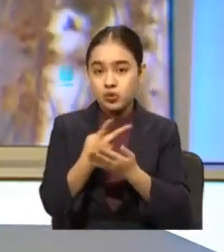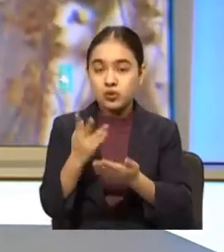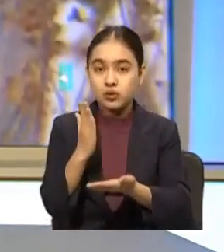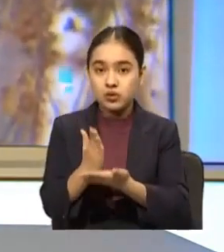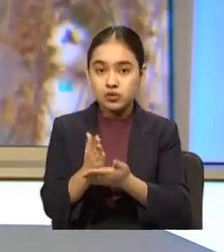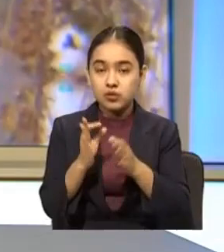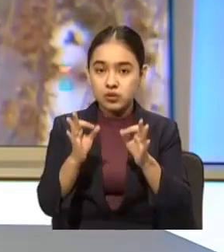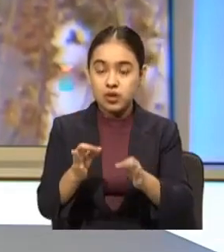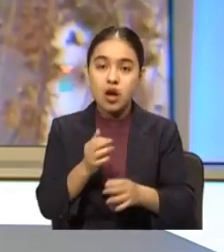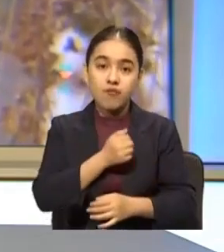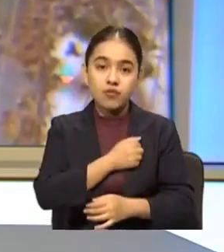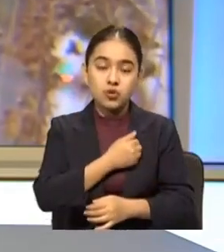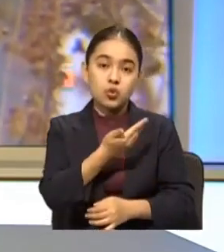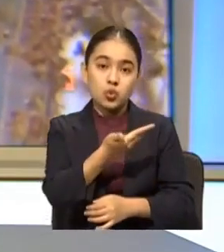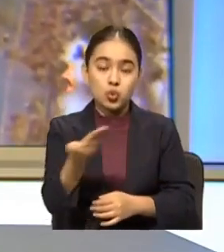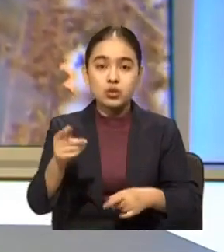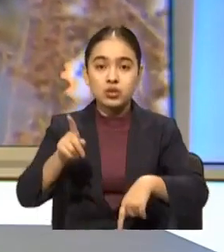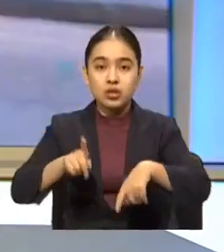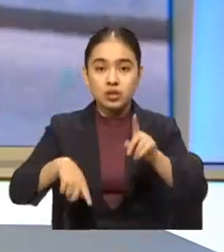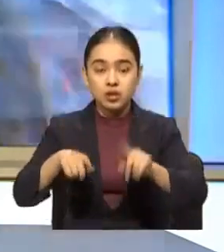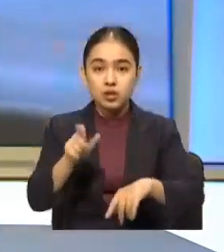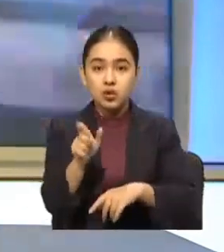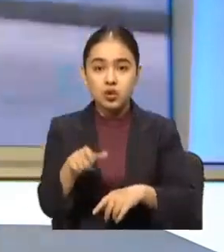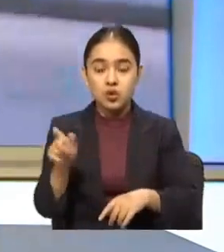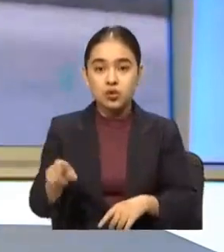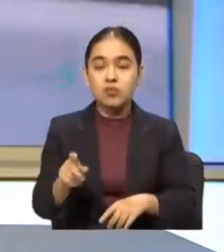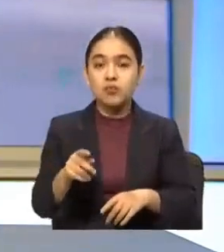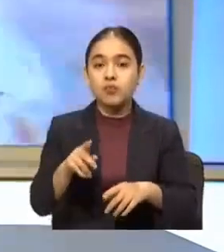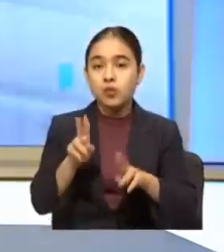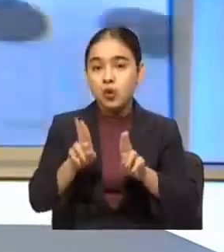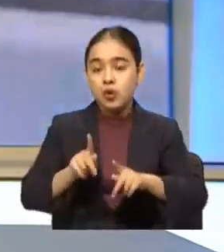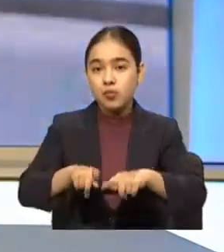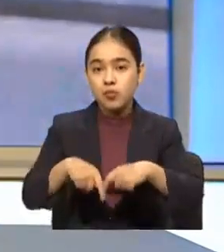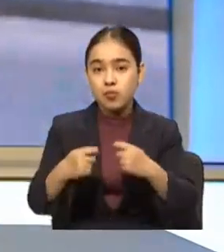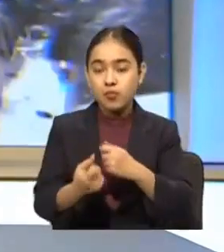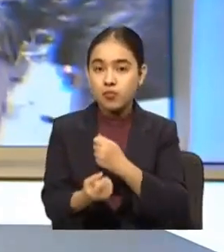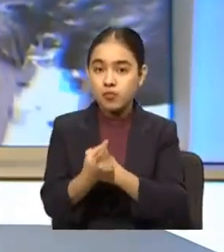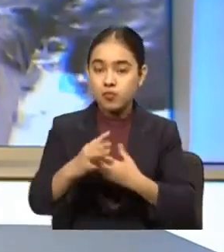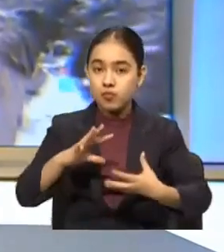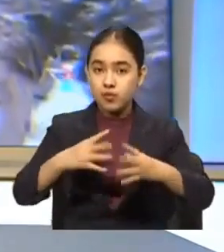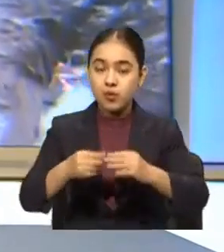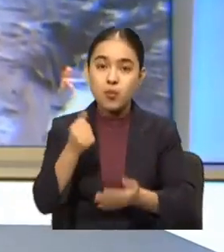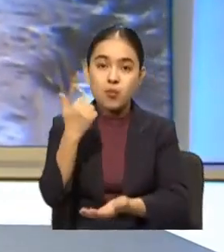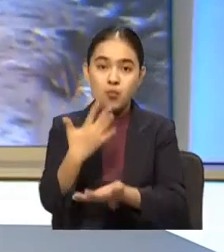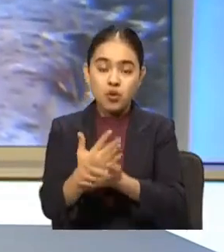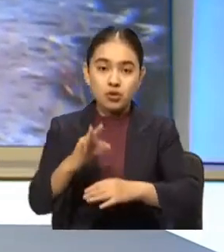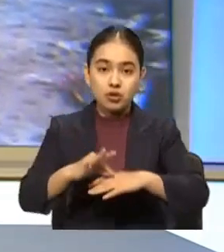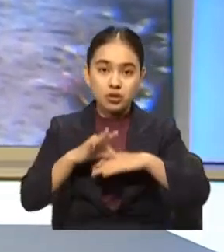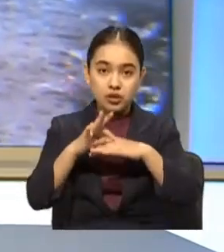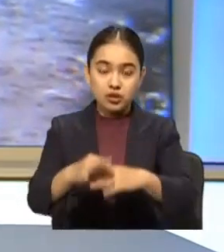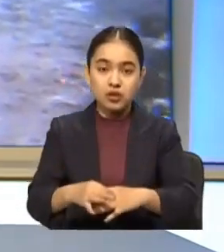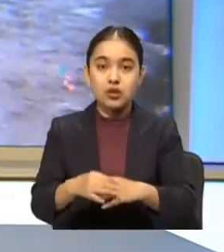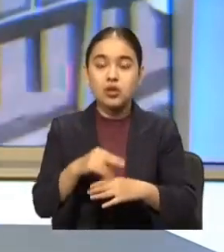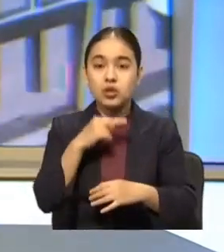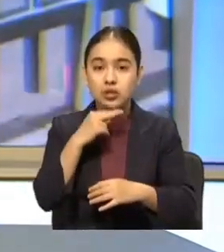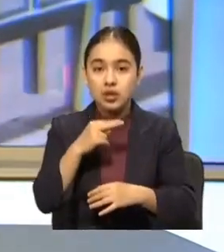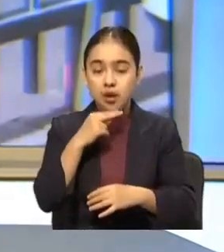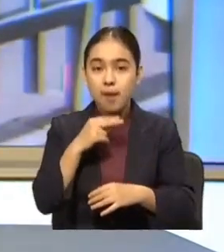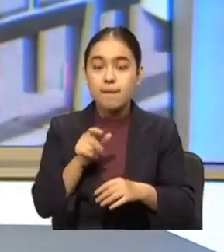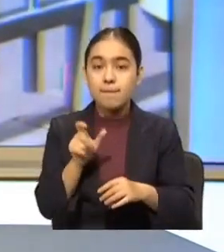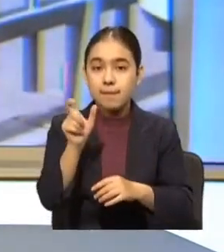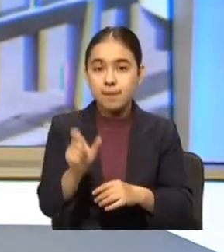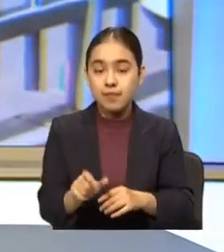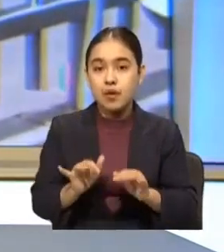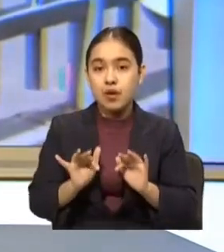kuzatilmoqda, to'g'rimi? Afsuski, ularning ayrimlari piyodalar qoida buzarliklari natijasida yuzaga kelmoqda. Poytaxtimizda o'tkazilgan diqqat piyoda profilaktik